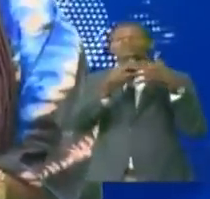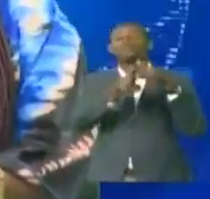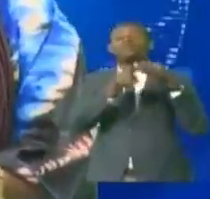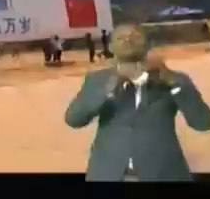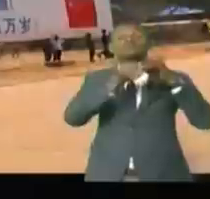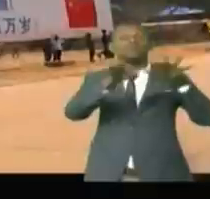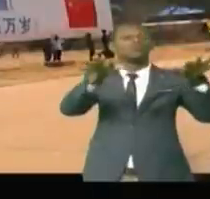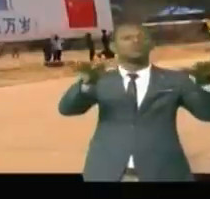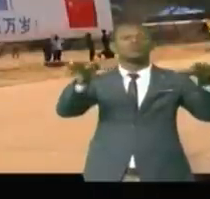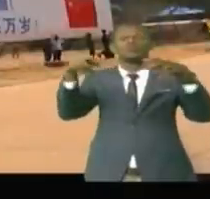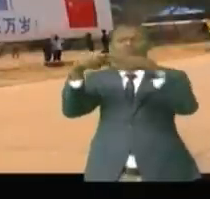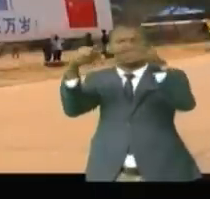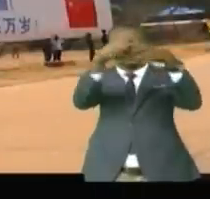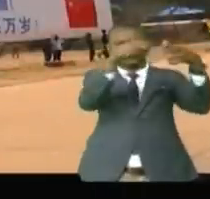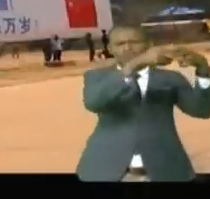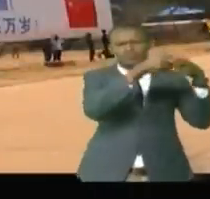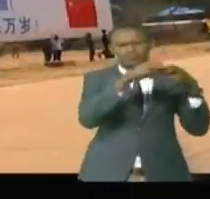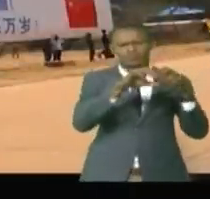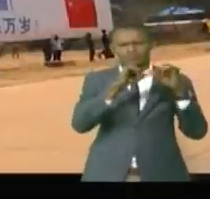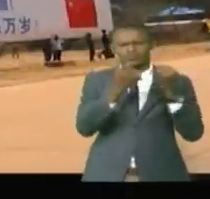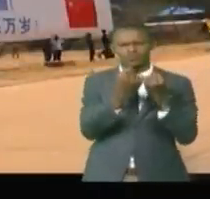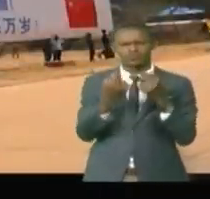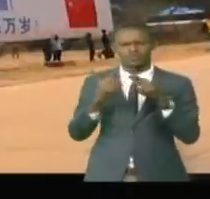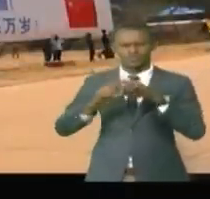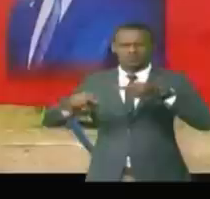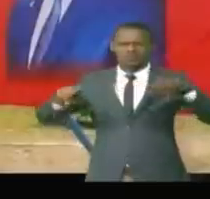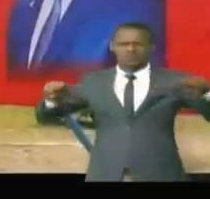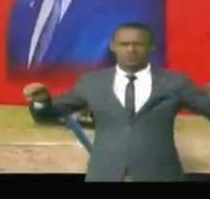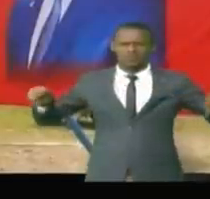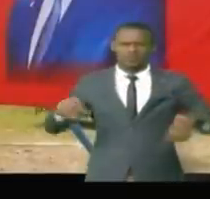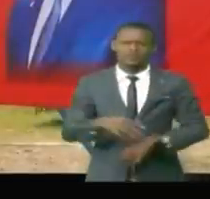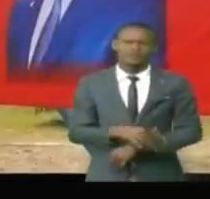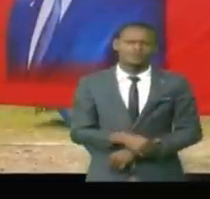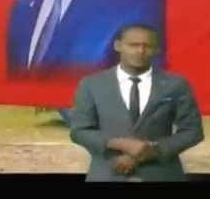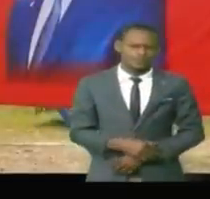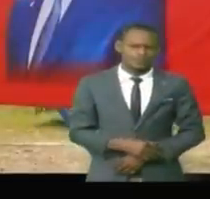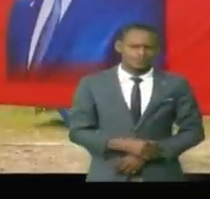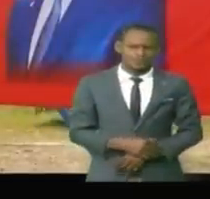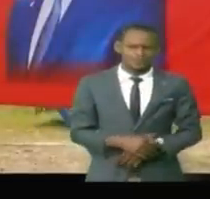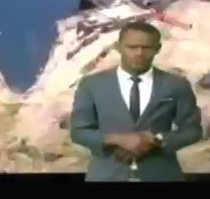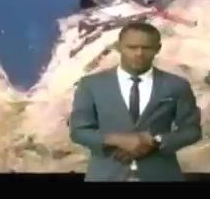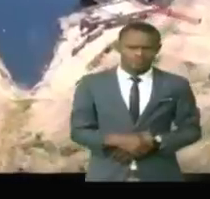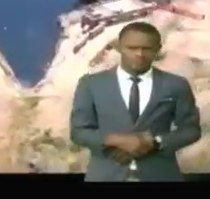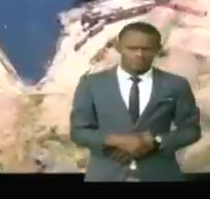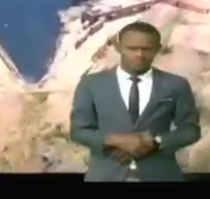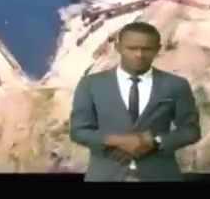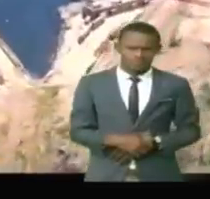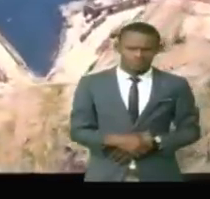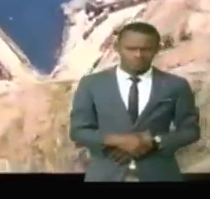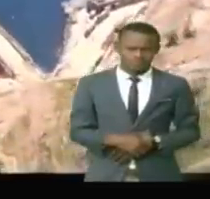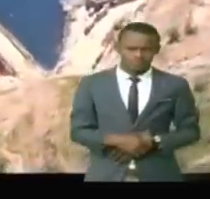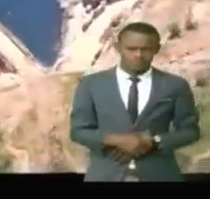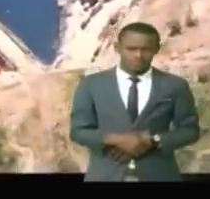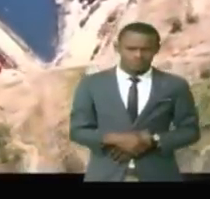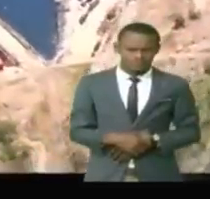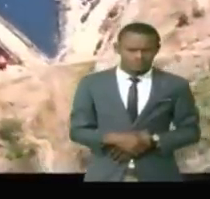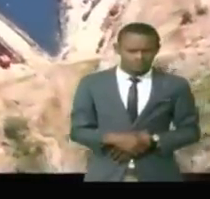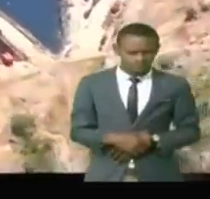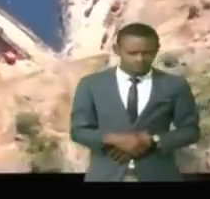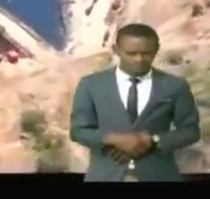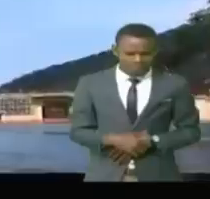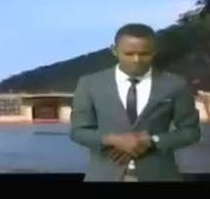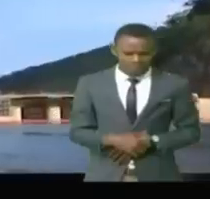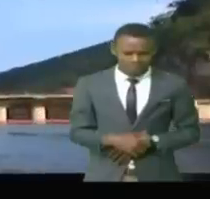Kibambe-Somoïsa. La coopération sino-congolaise est au beau fixe. Le barrage hydroélectrique de Busanga